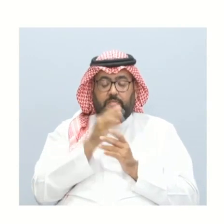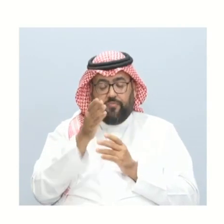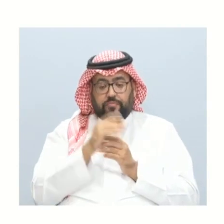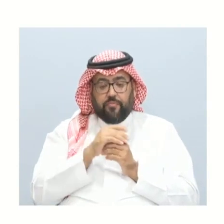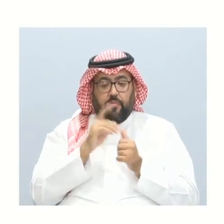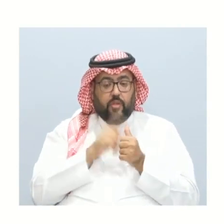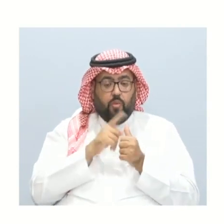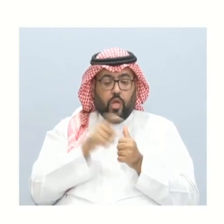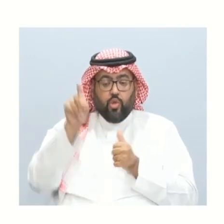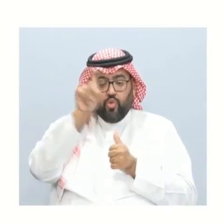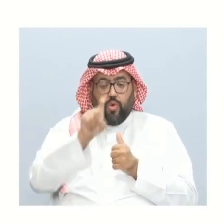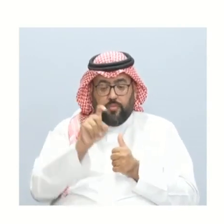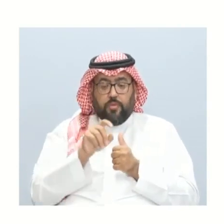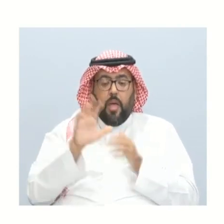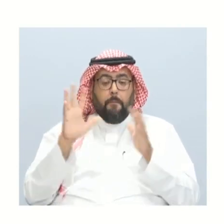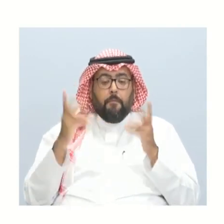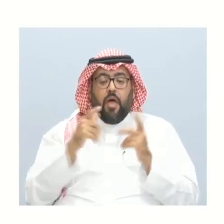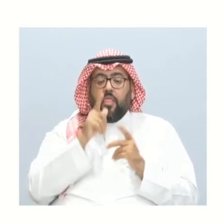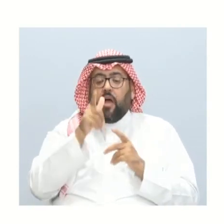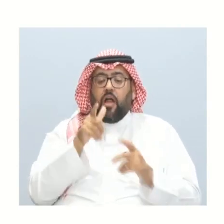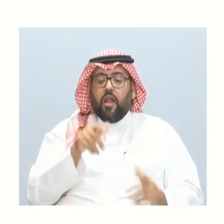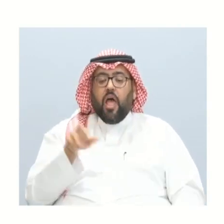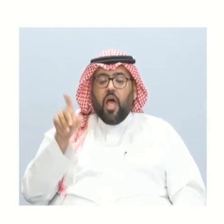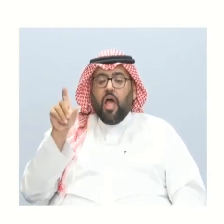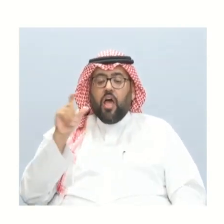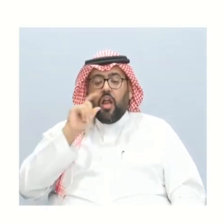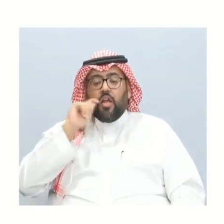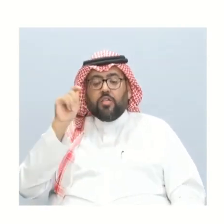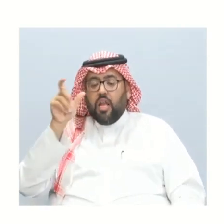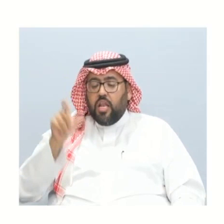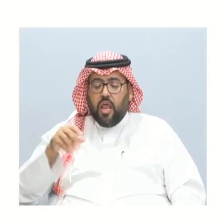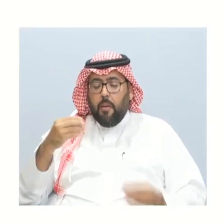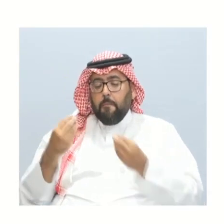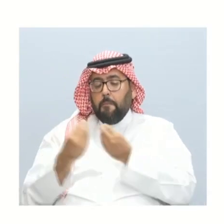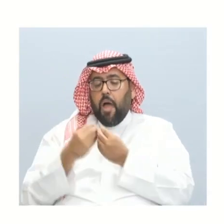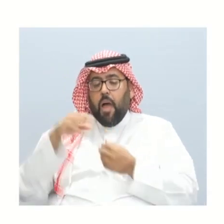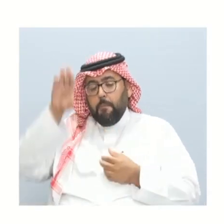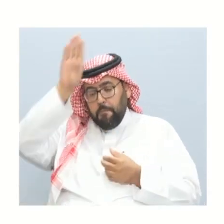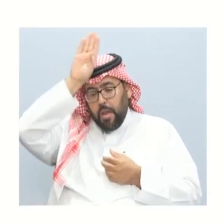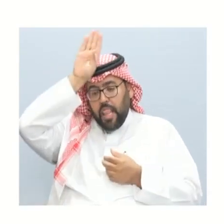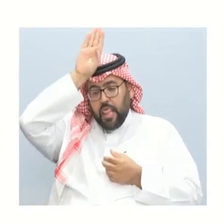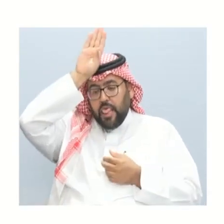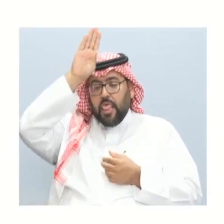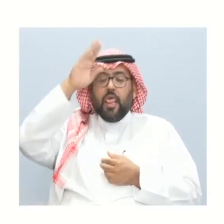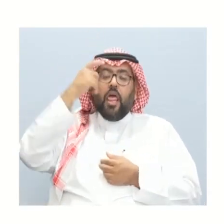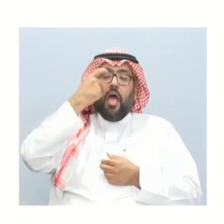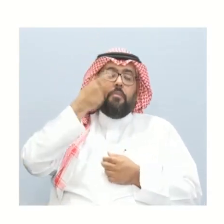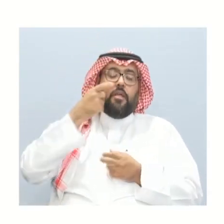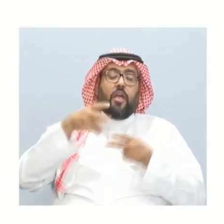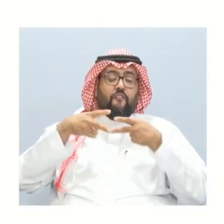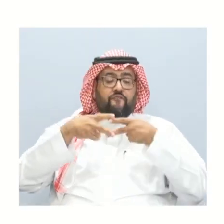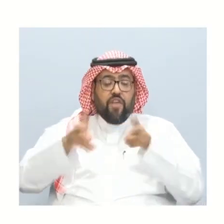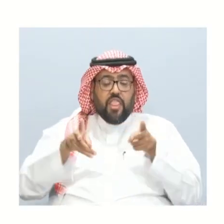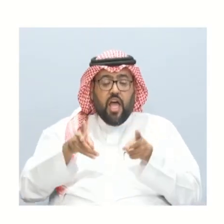اولا ماذا قال احد رجال الملك عبد العزيز عندما فتح